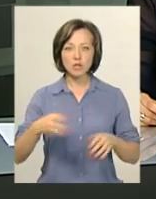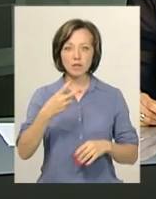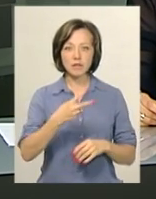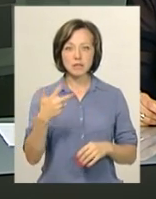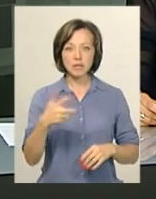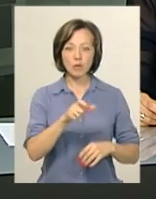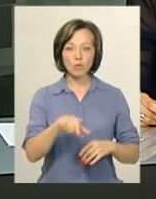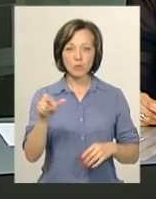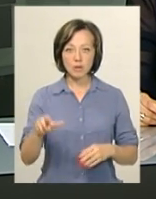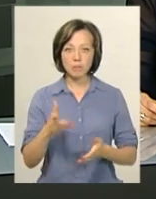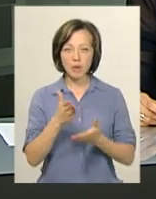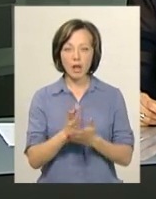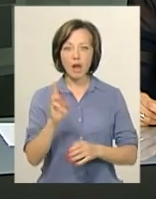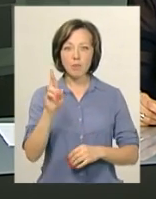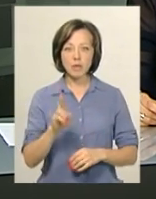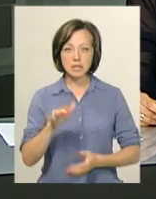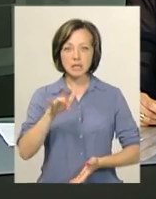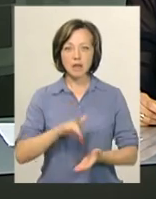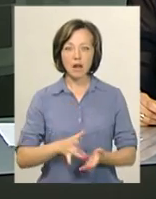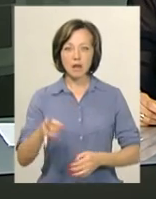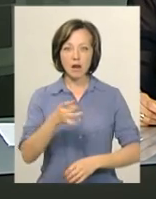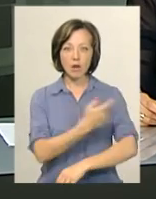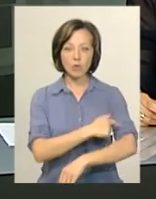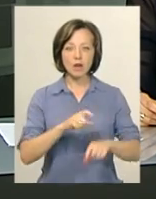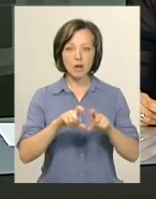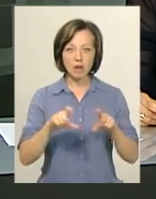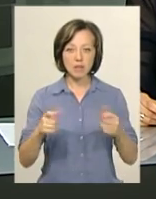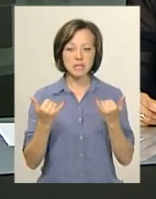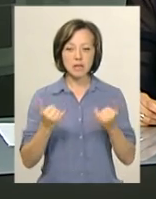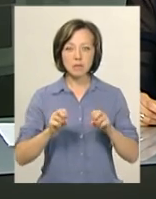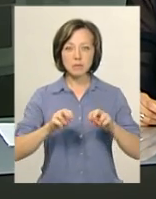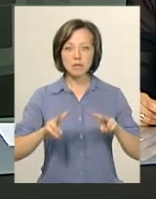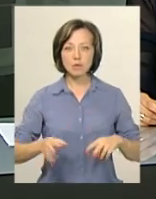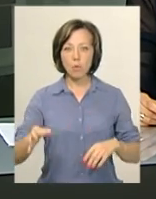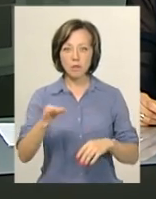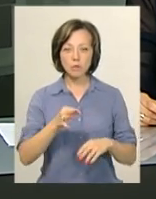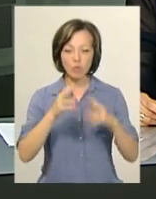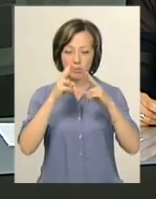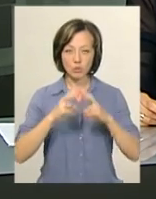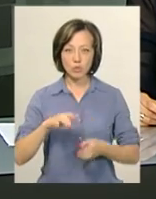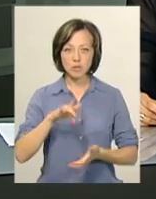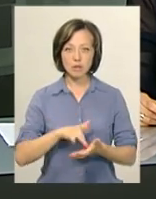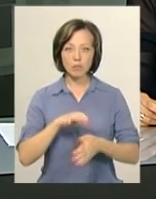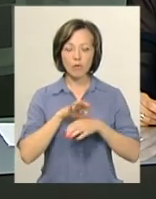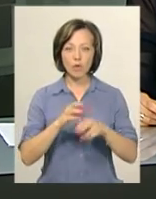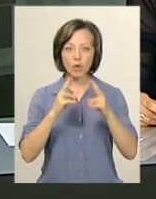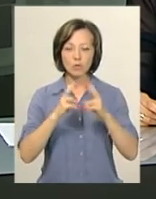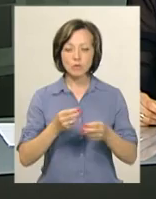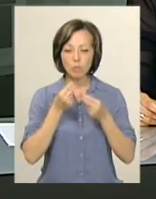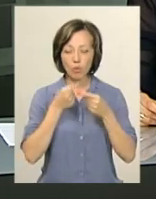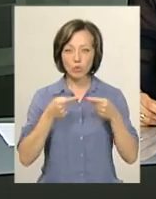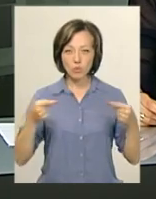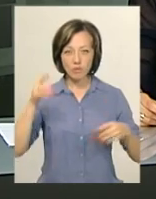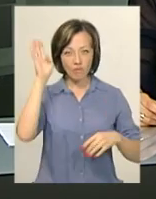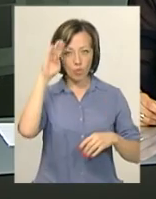23 людини, перебувають у Ярмолинецькій центральній райлікарні. Наразі фахівці обласного лабораторного центру проводять дослідження продуктів та